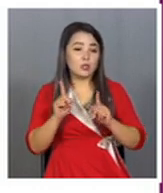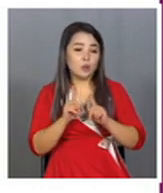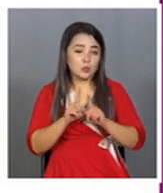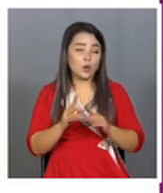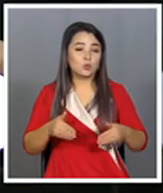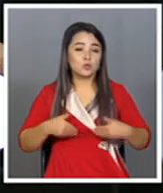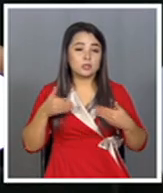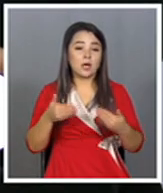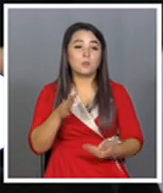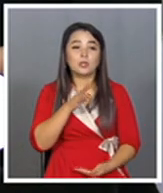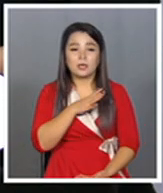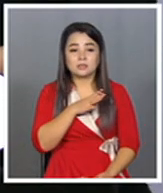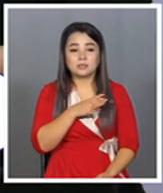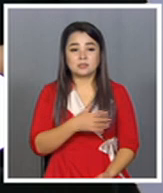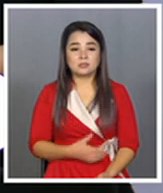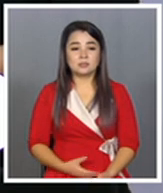болатын.